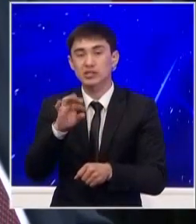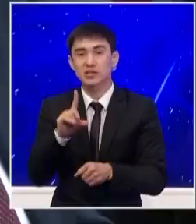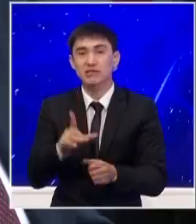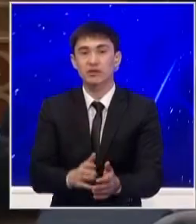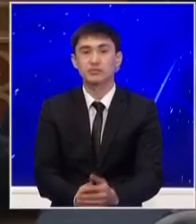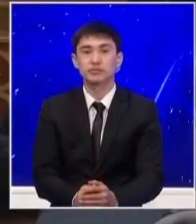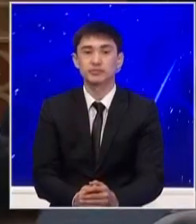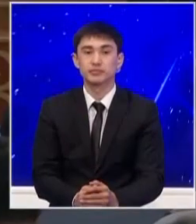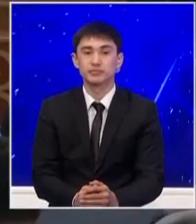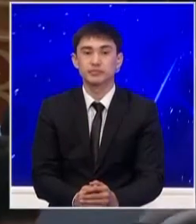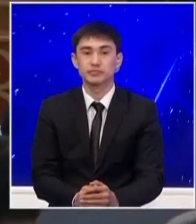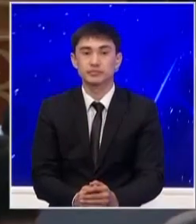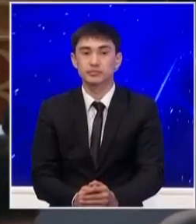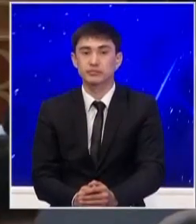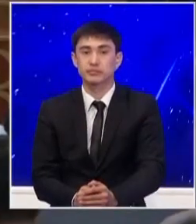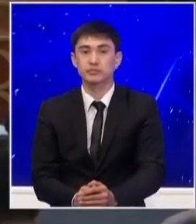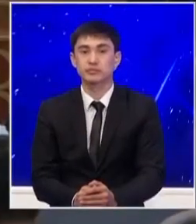Султангазиева.